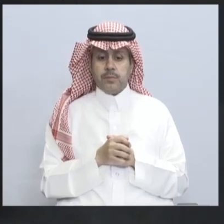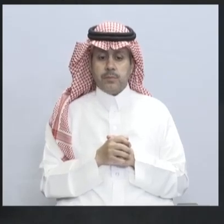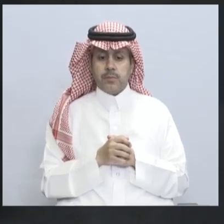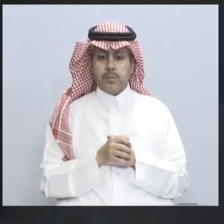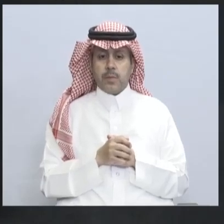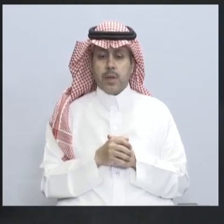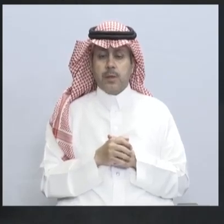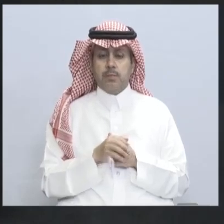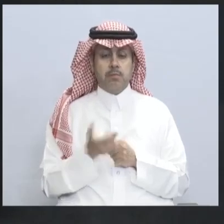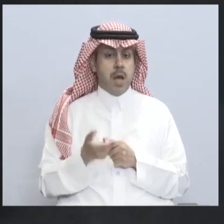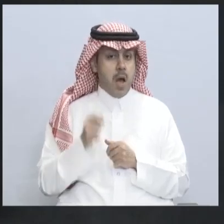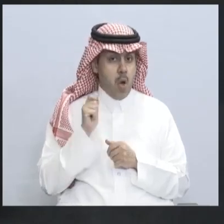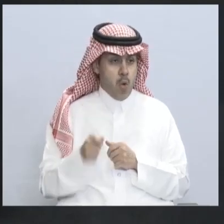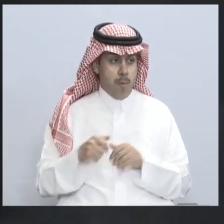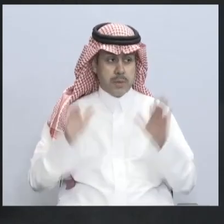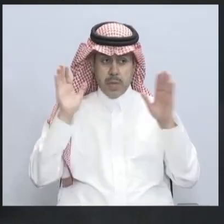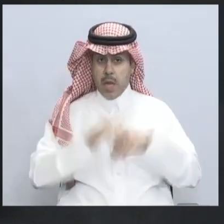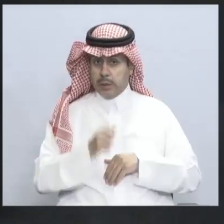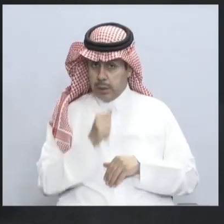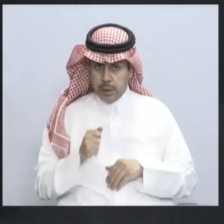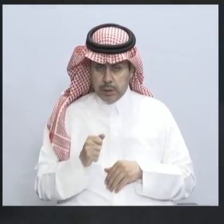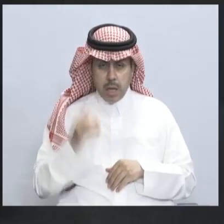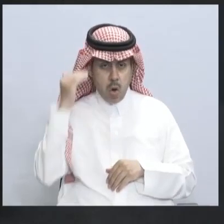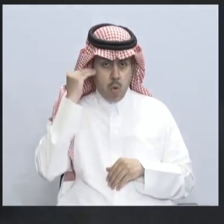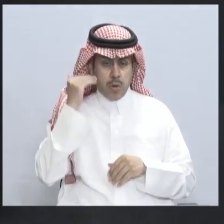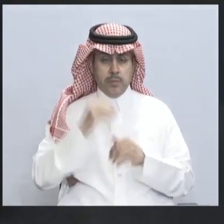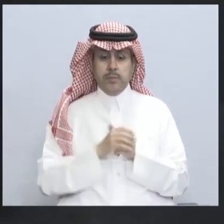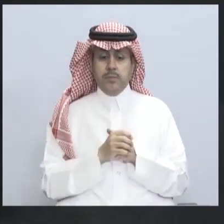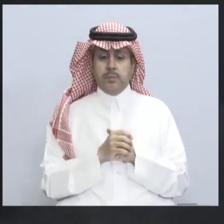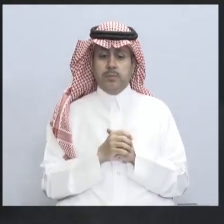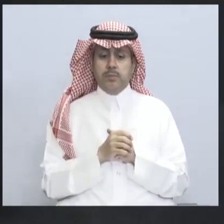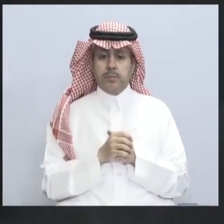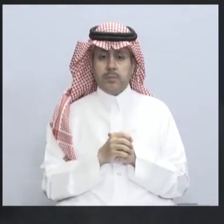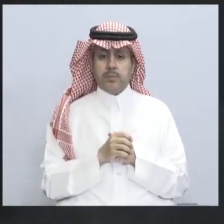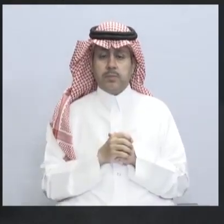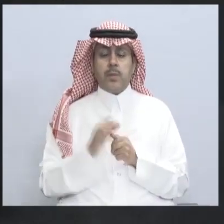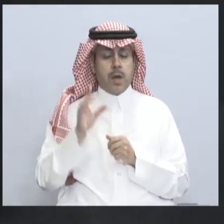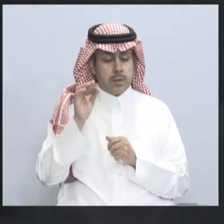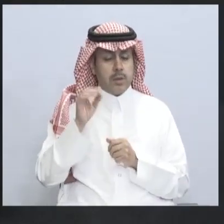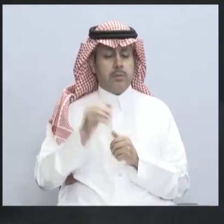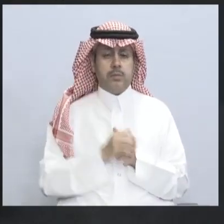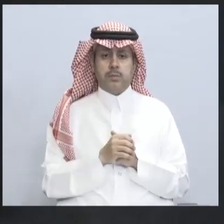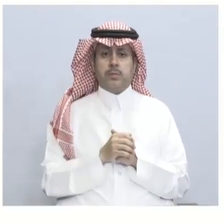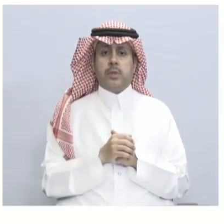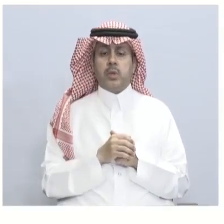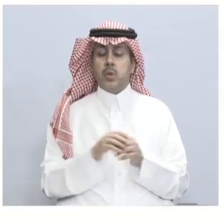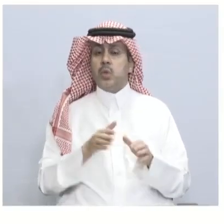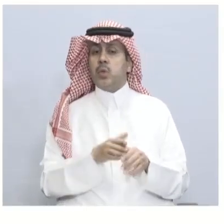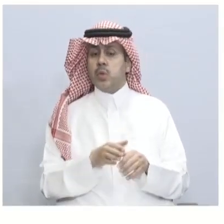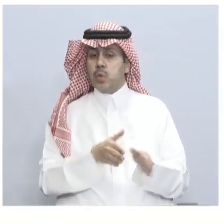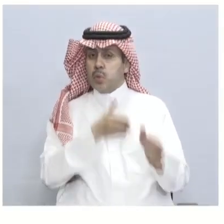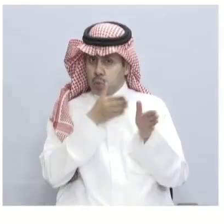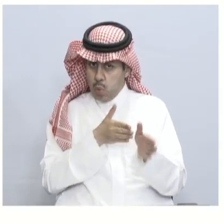ما حكم صلاه العيد بالنسبه للنساء يا ابنائي احسنتم يسن